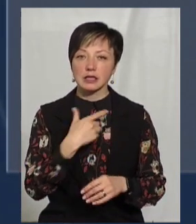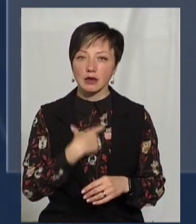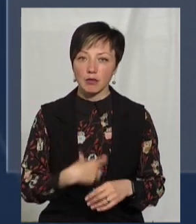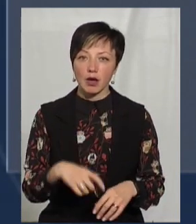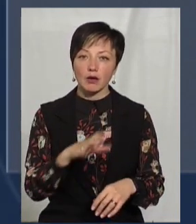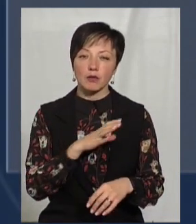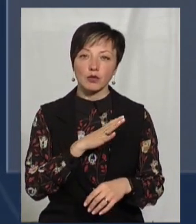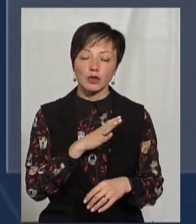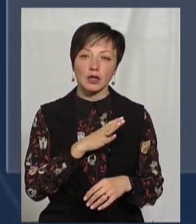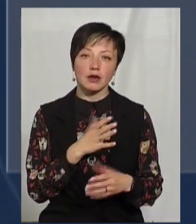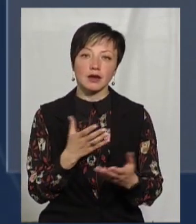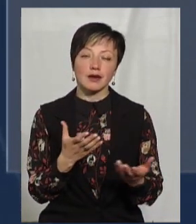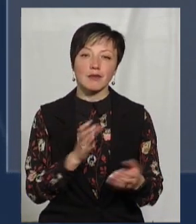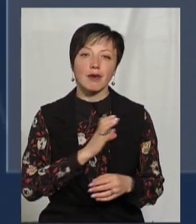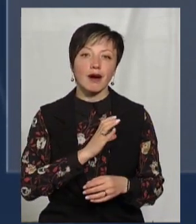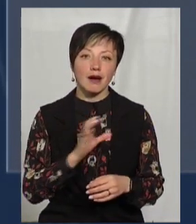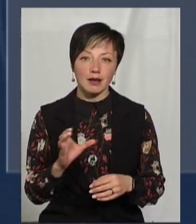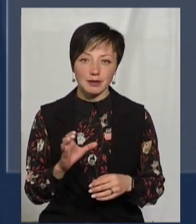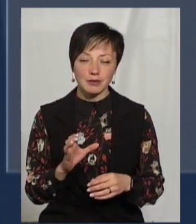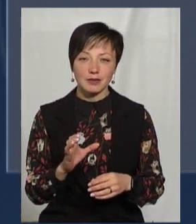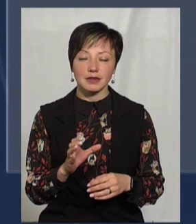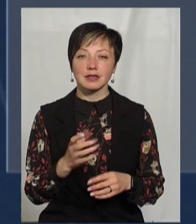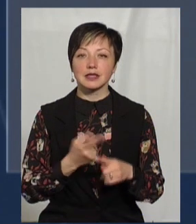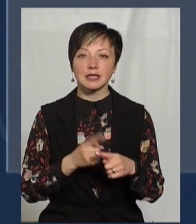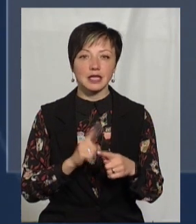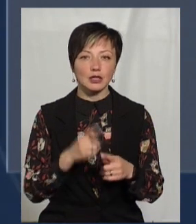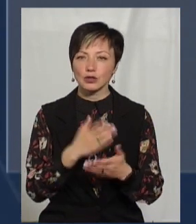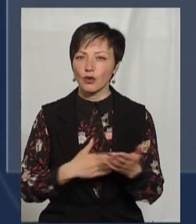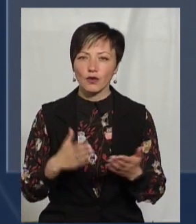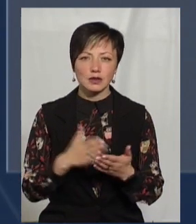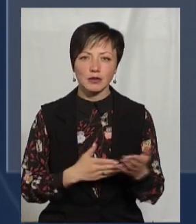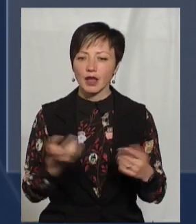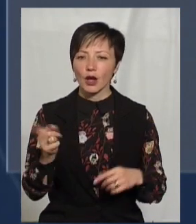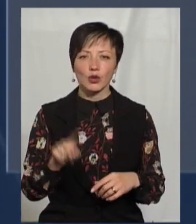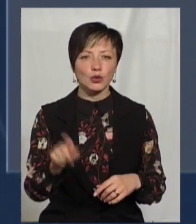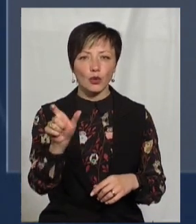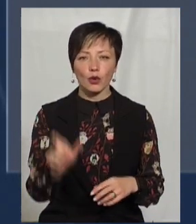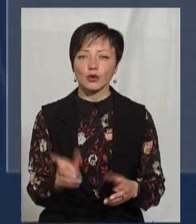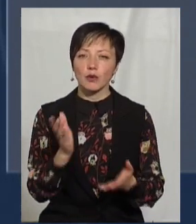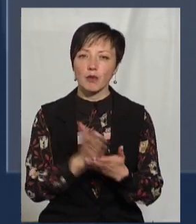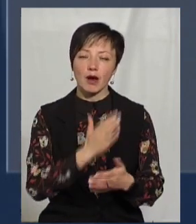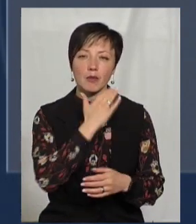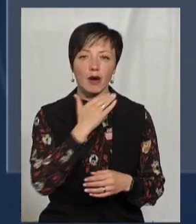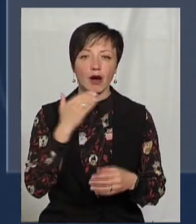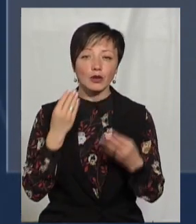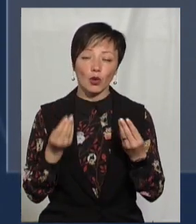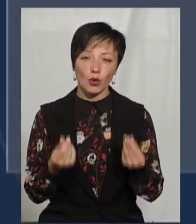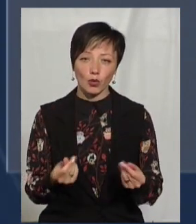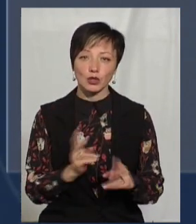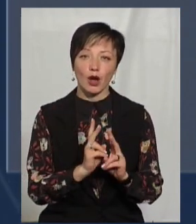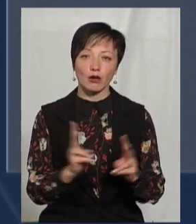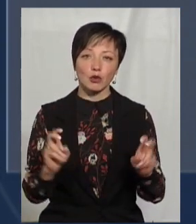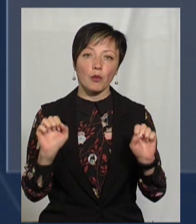можливість бути багатим. Адже, як сказав один мудрець, багатий – це зовсім не той, хто має багато грошей, а той,